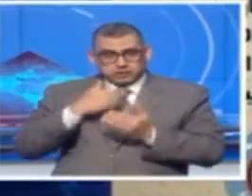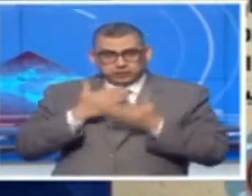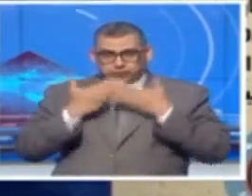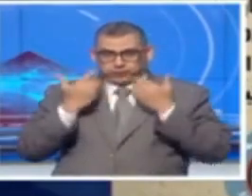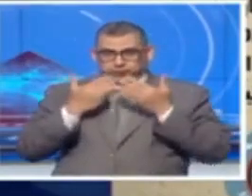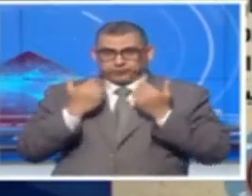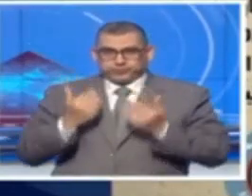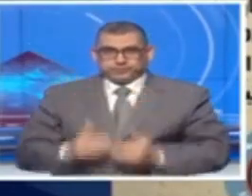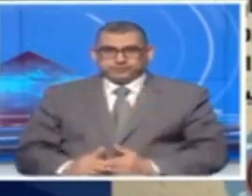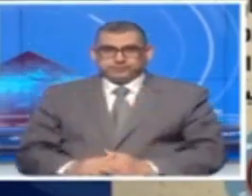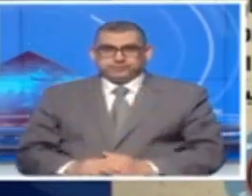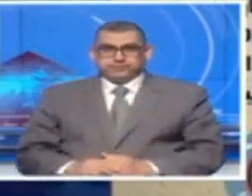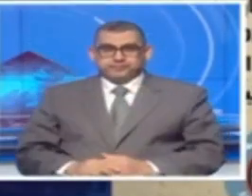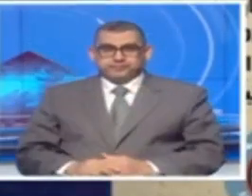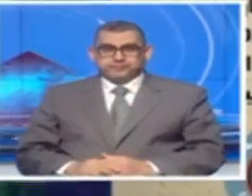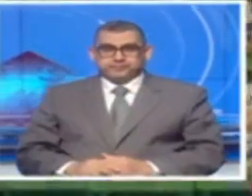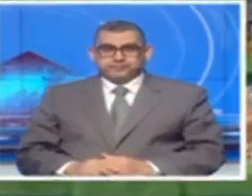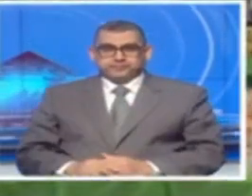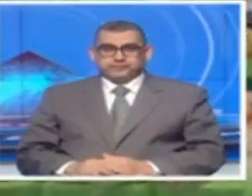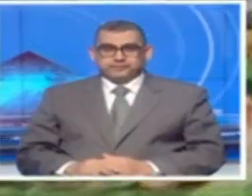الجديدة.